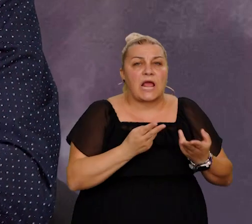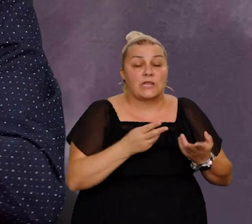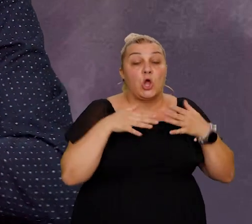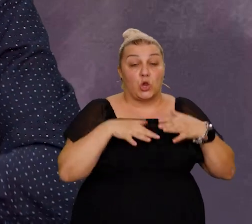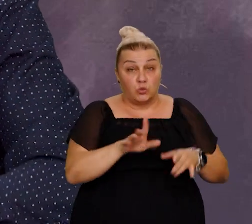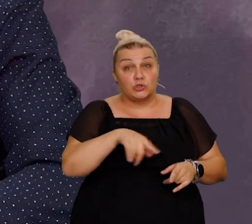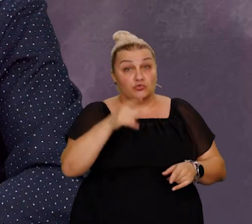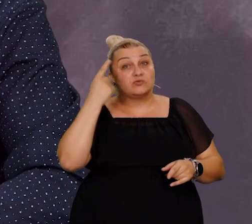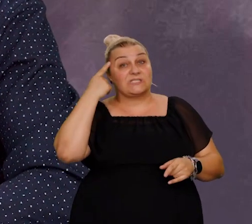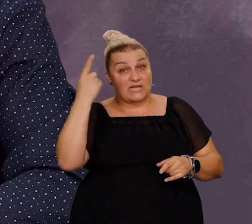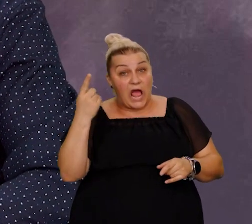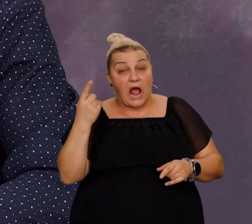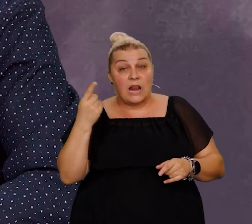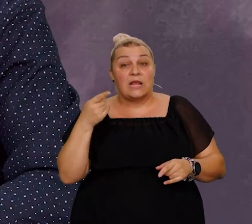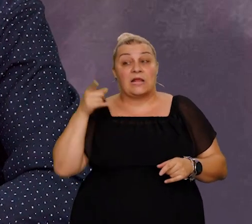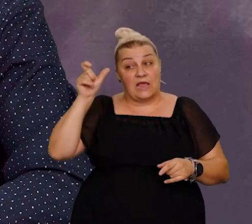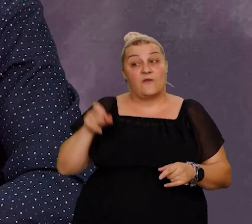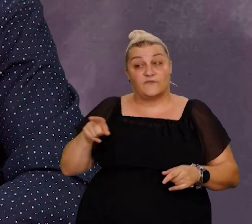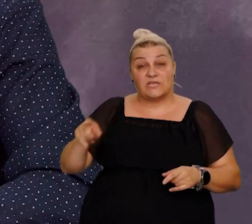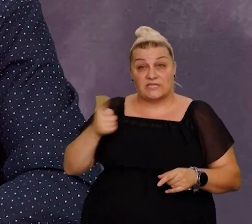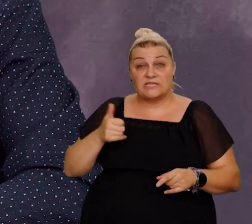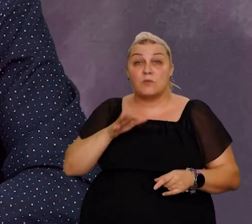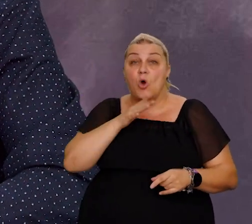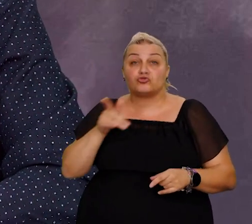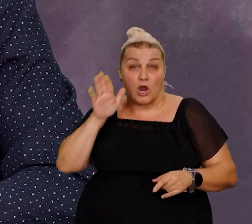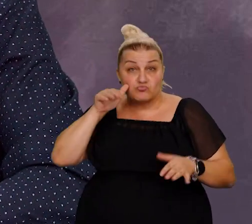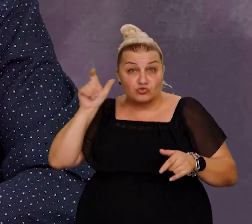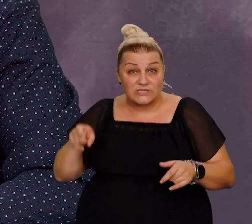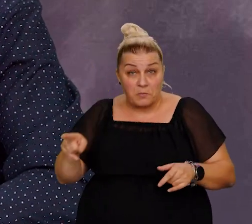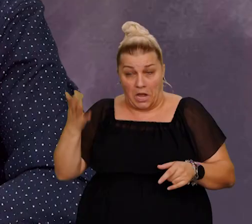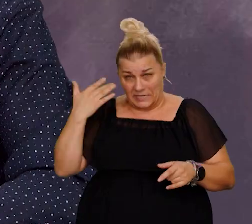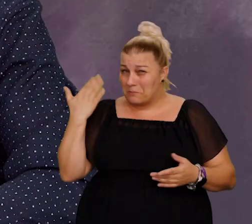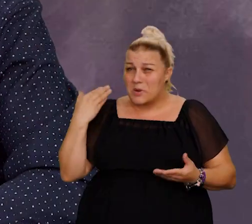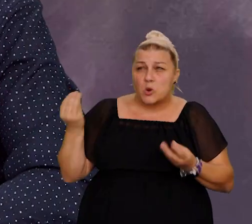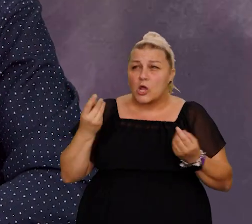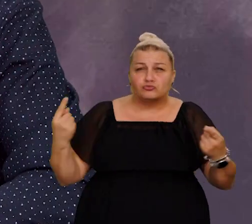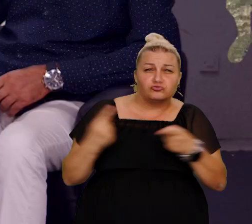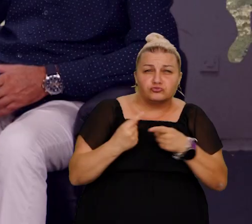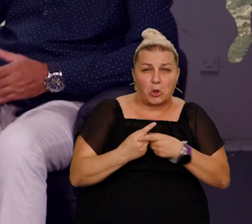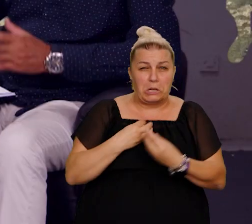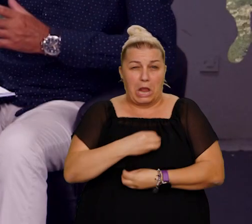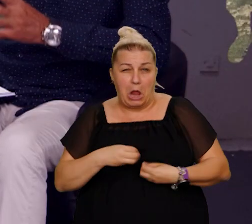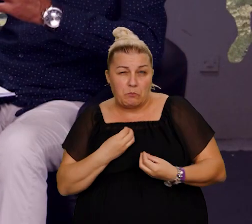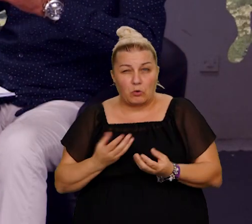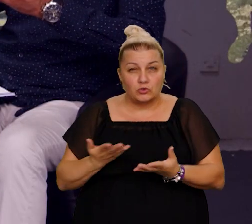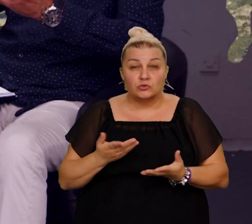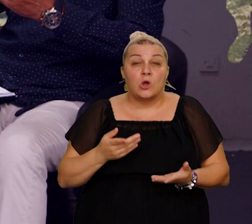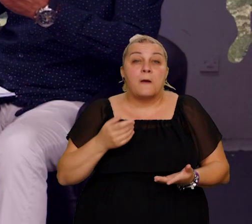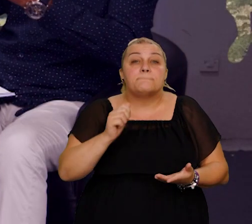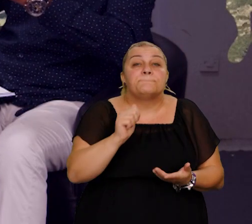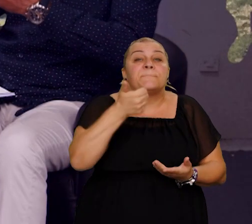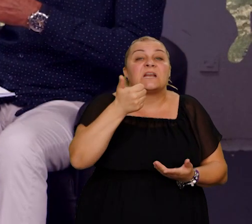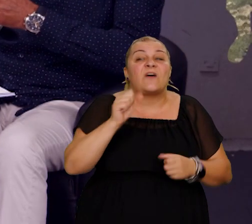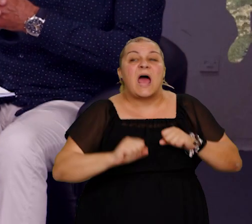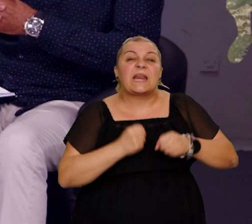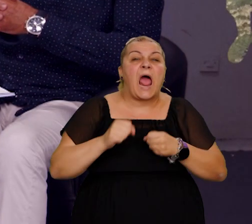ljudi imenom, prezimenom da si Bošnjak musliman, jesi li, ne daj Bože, imao kakve neugodnosti, kako se ljudi prihvatili, koja su to prva saznanja bila,